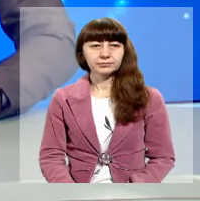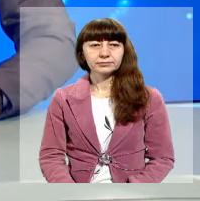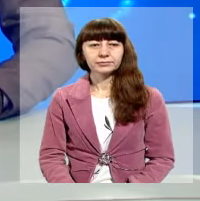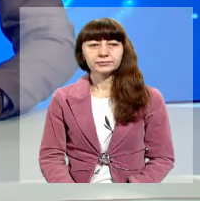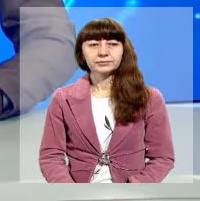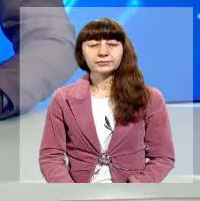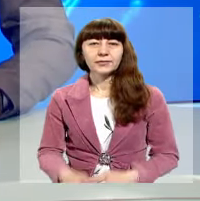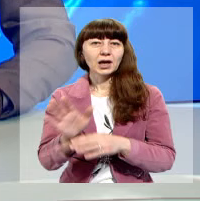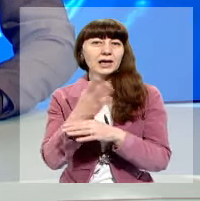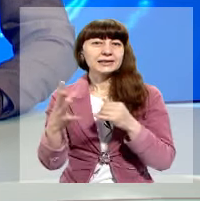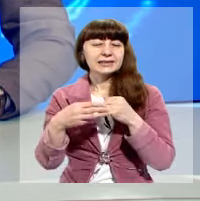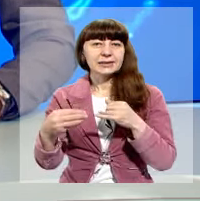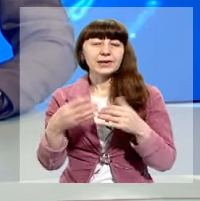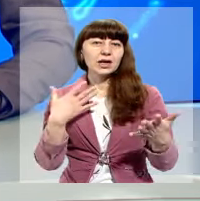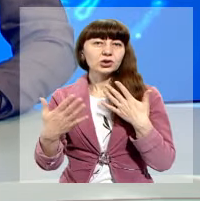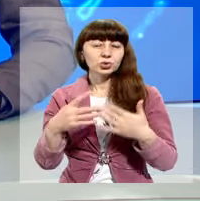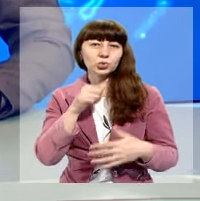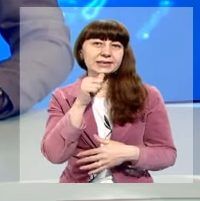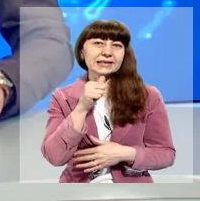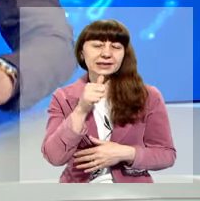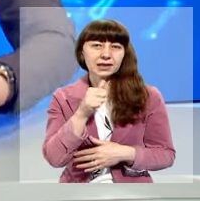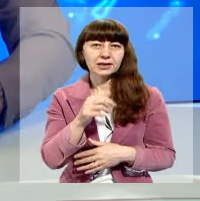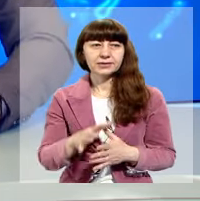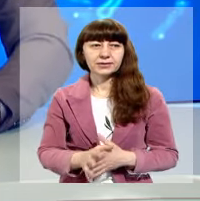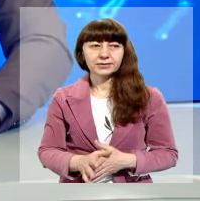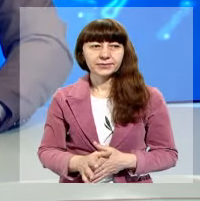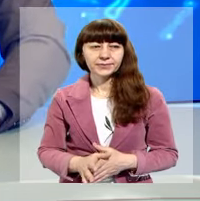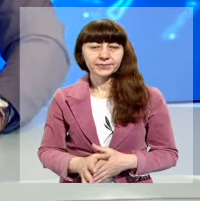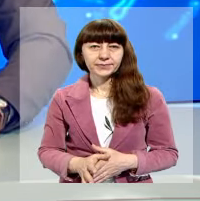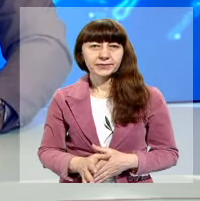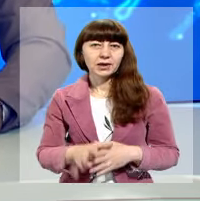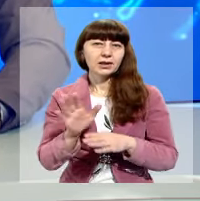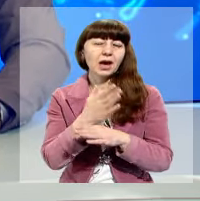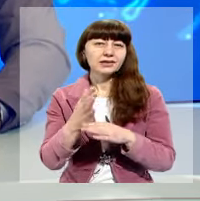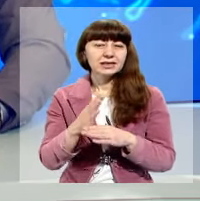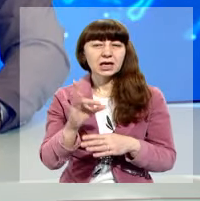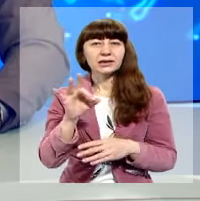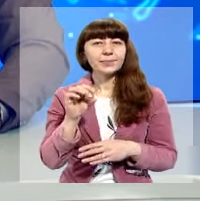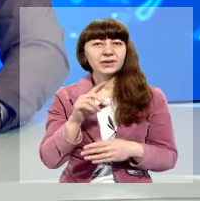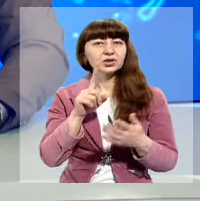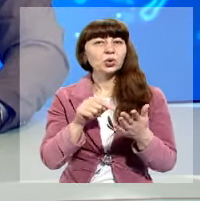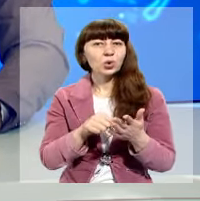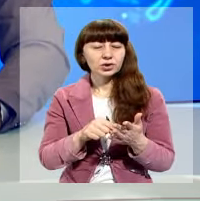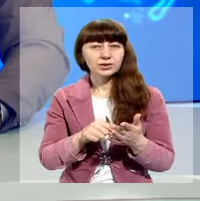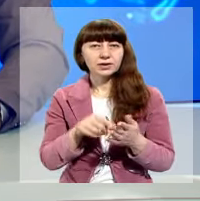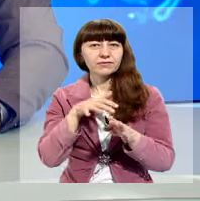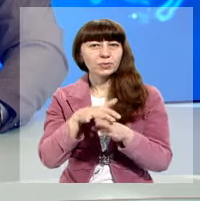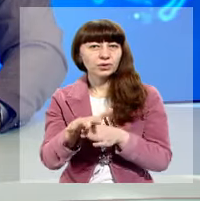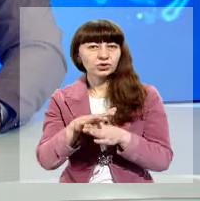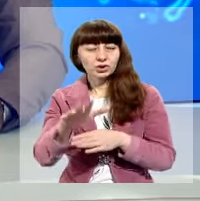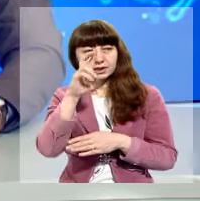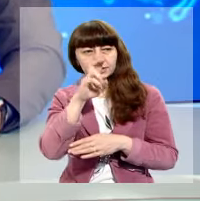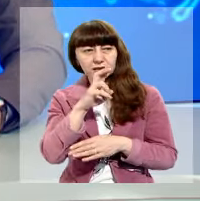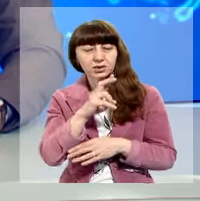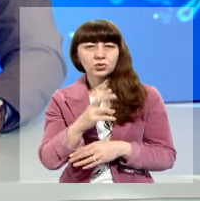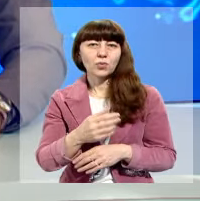Қостанай қаласының жер қатынастары бөлімі шаһар әкімдігінен құрылымдық бөлімшесі. Ол жер қатынастарын реттеу саласындағы мемлекеттік